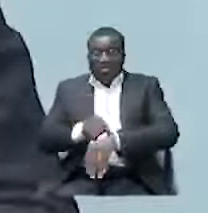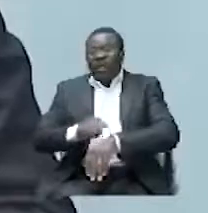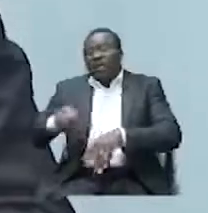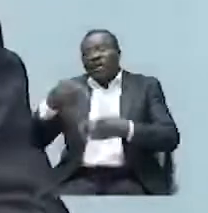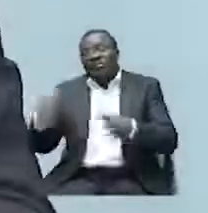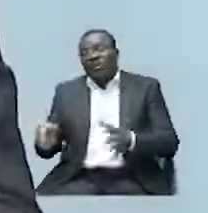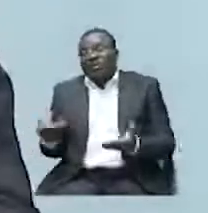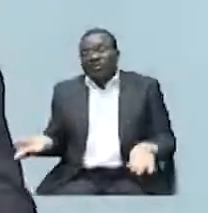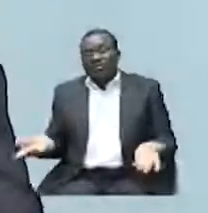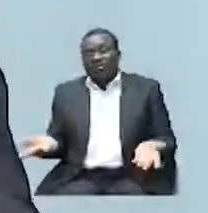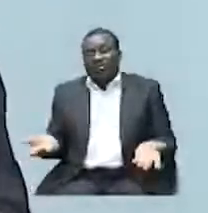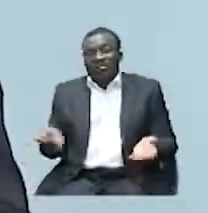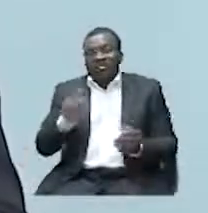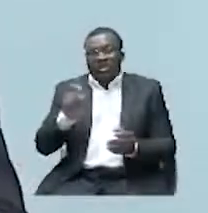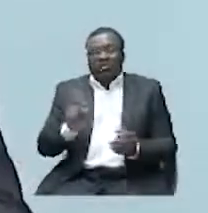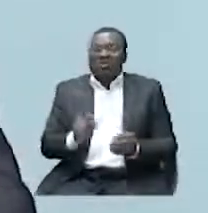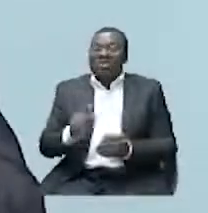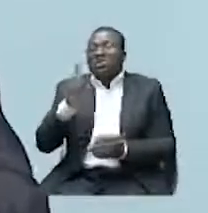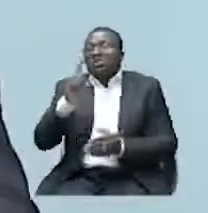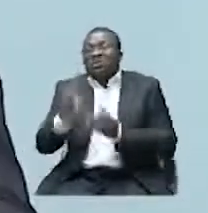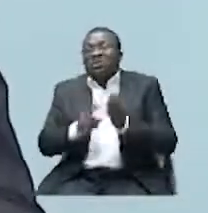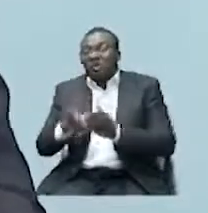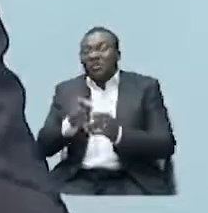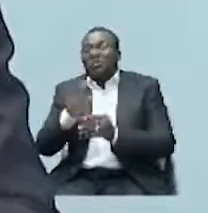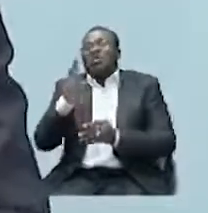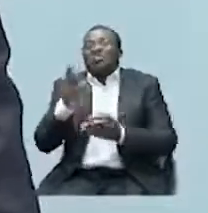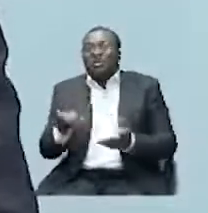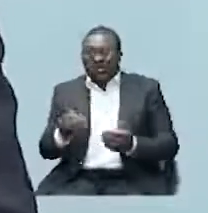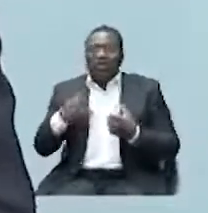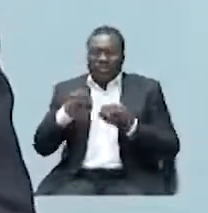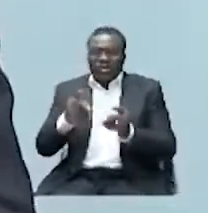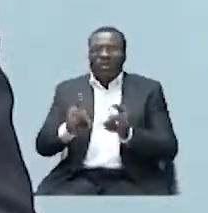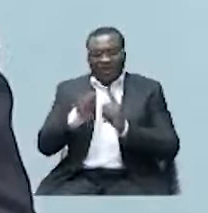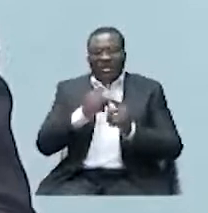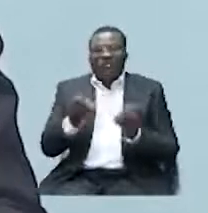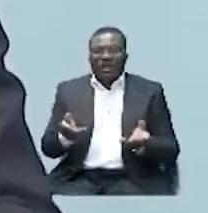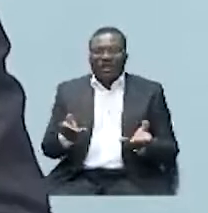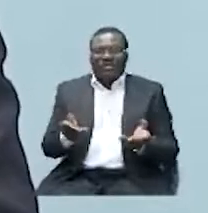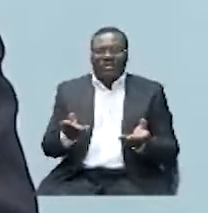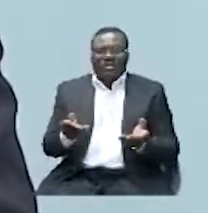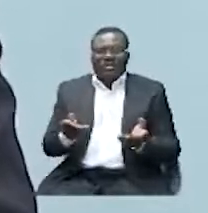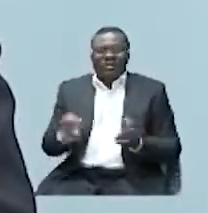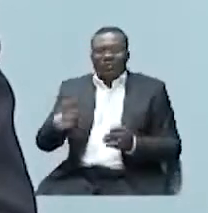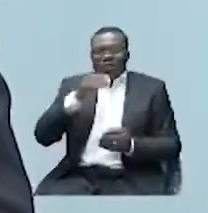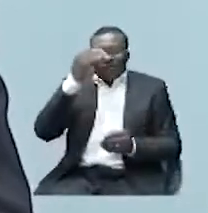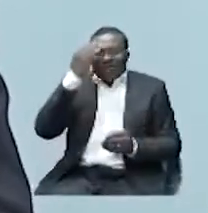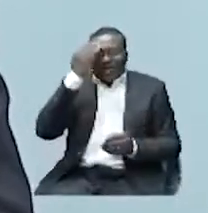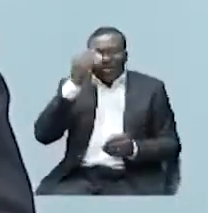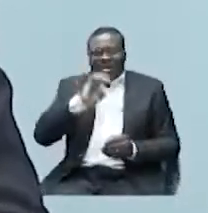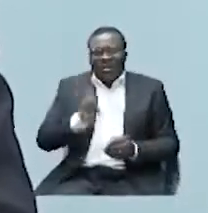Il nous faudra peut-être 1 heure ou 2, mais je reviendrai, j'aurai l'occasion d'en parler. Vous savez, je